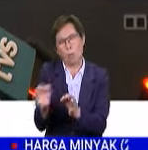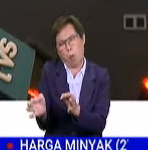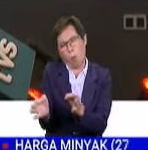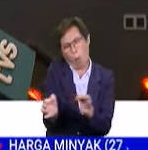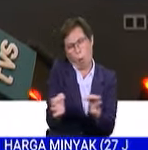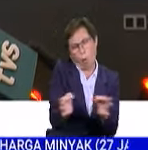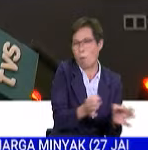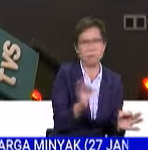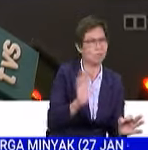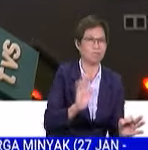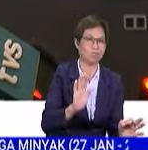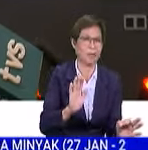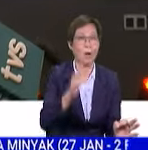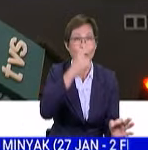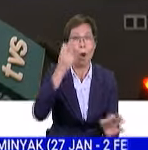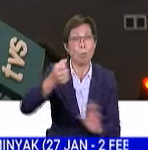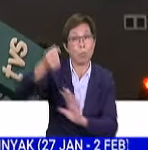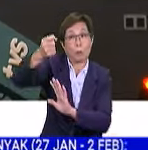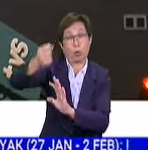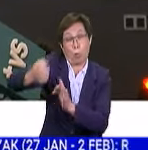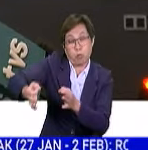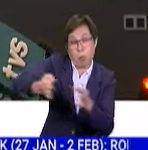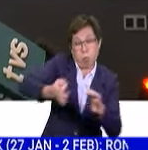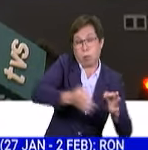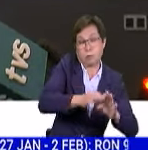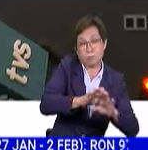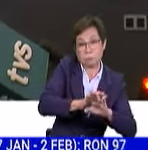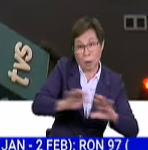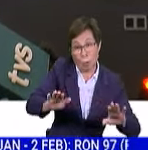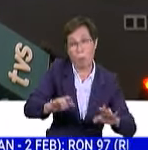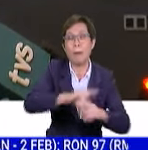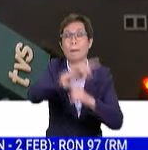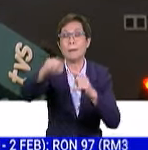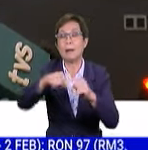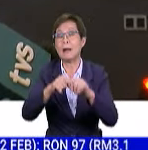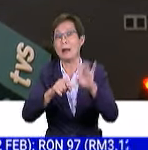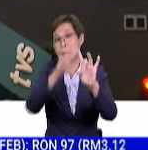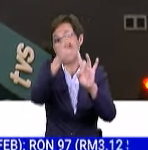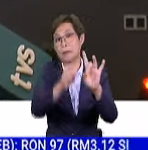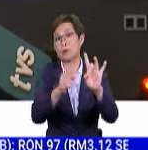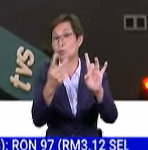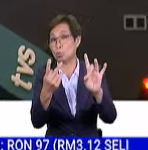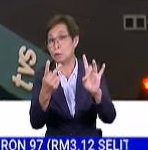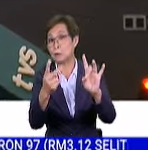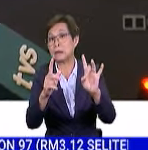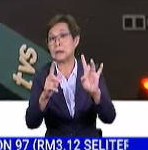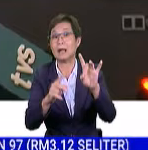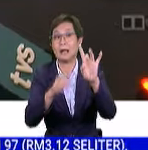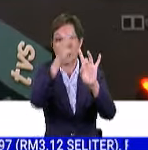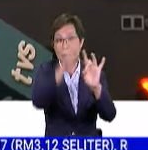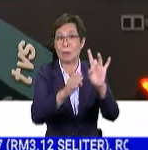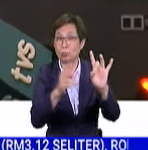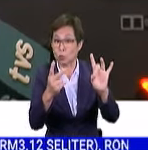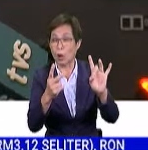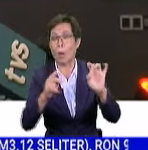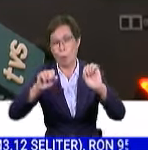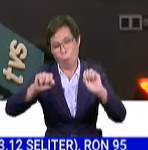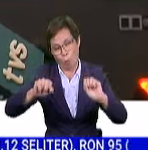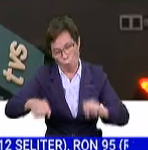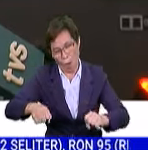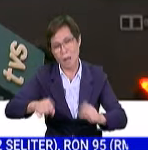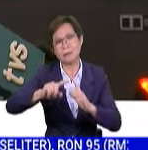memperpanjangkan lagi penggantungan ini. Jadi apabila 8 hari bulan Februari nanti